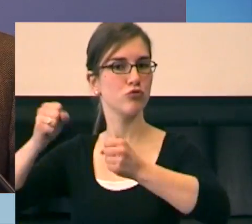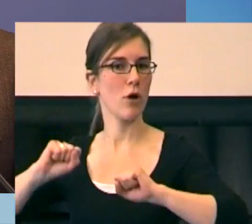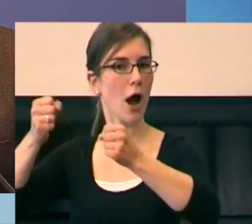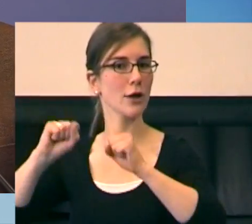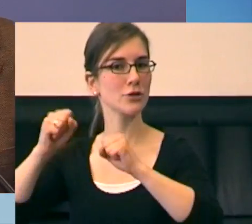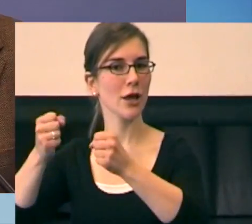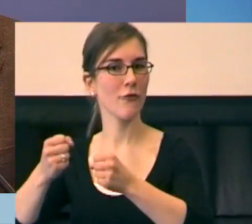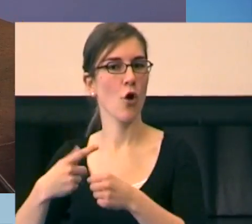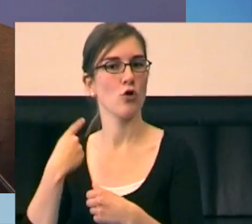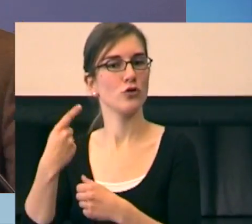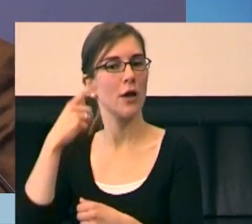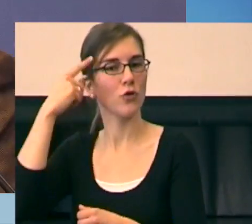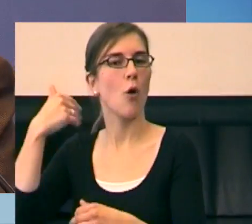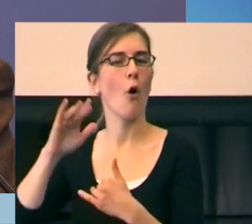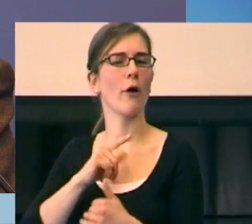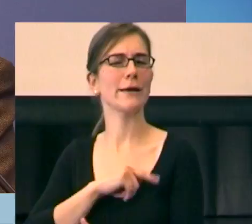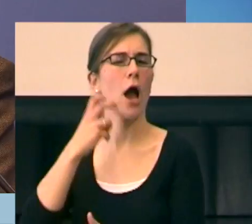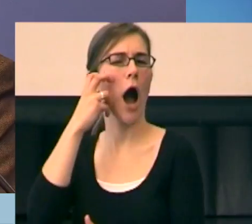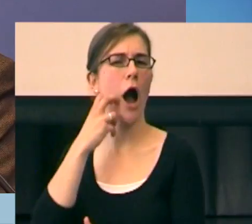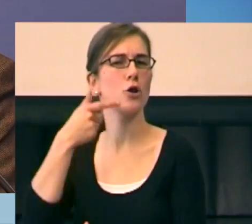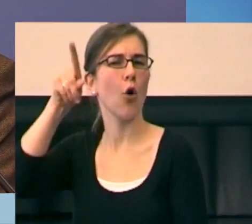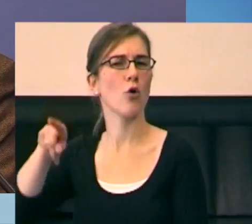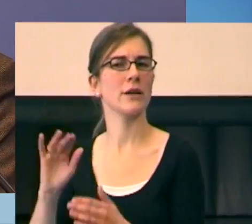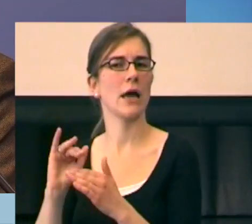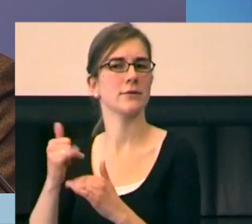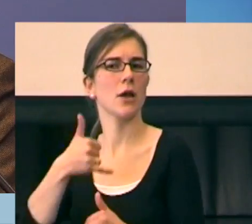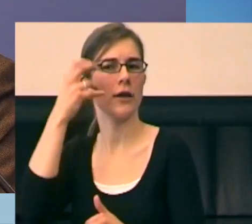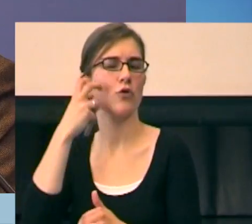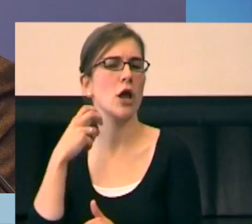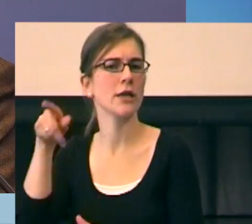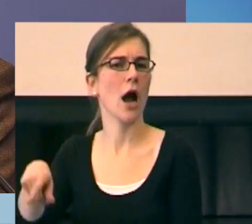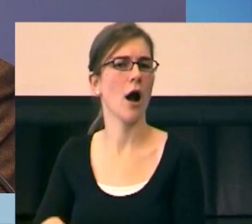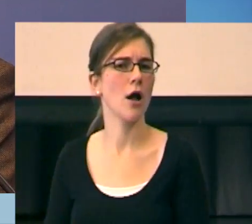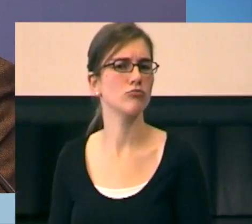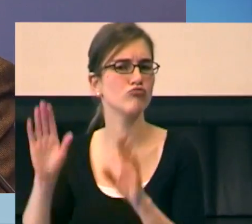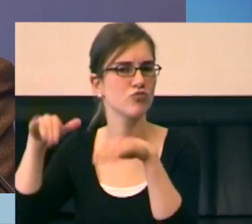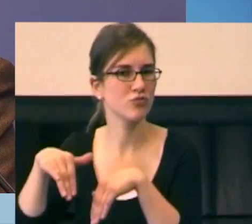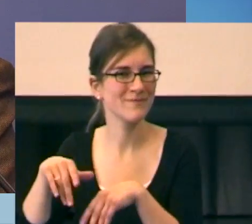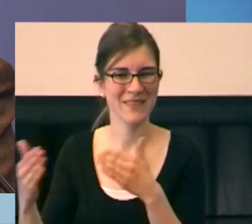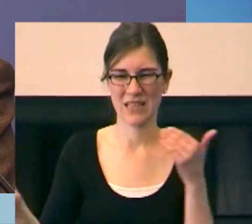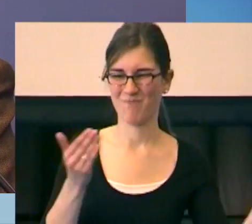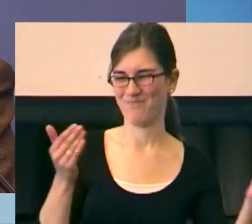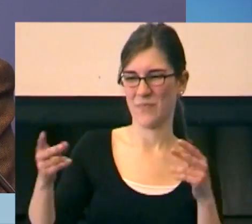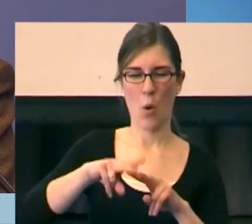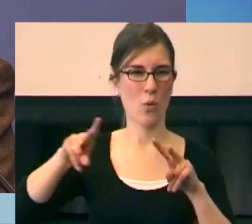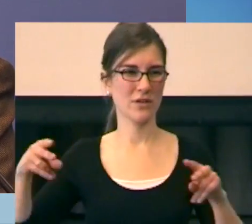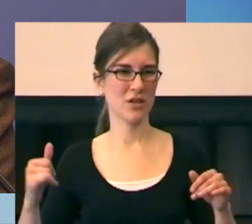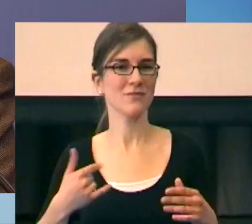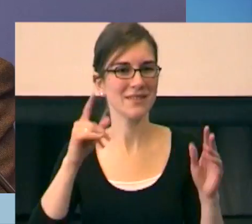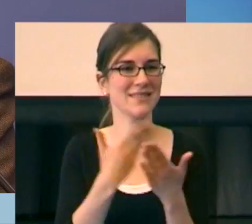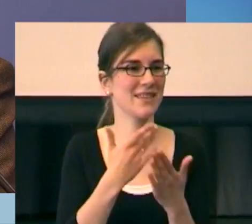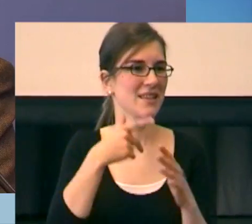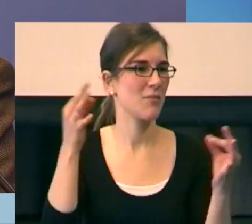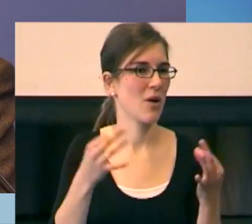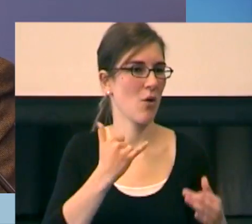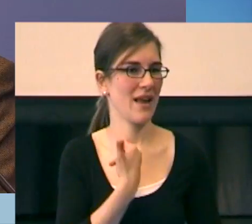Hesters anstrebt, sofern er nicht vom Auto überfahren wird. Also deswegen, wir müssen uns die Menschen angucken und individuell